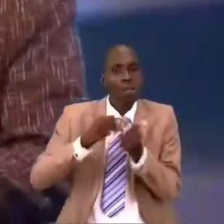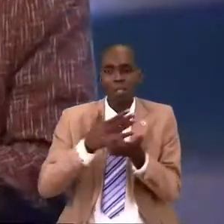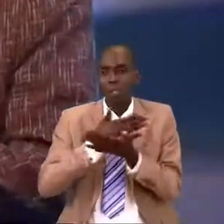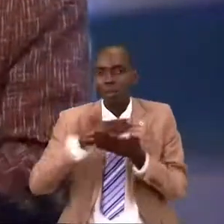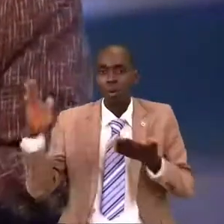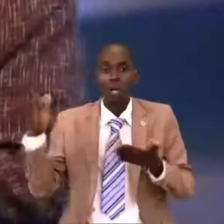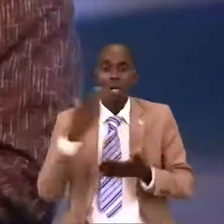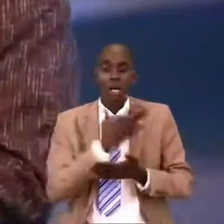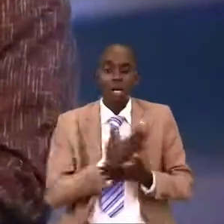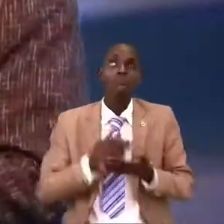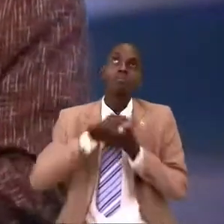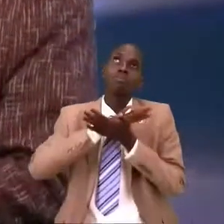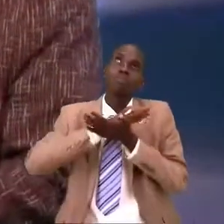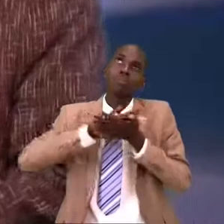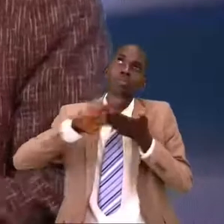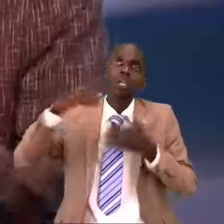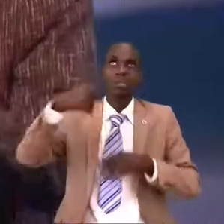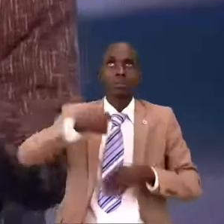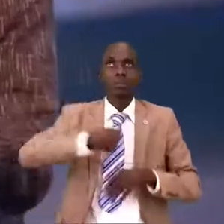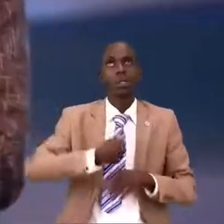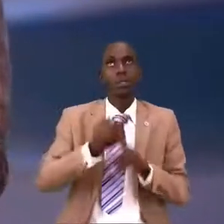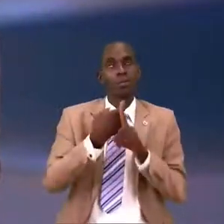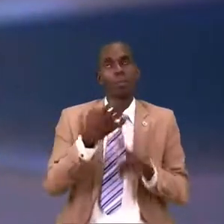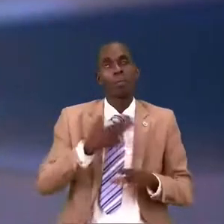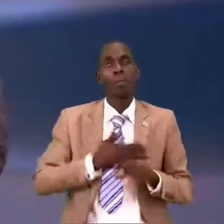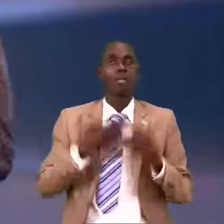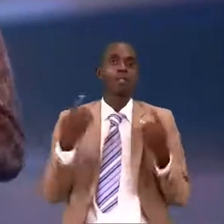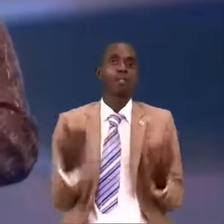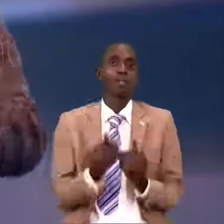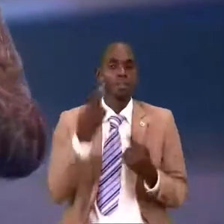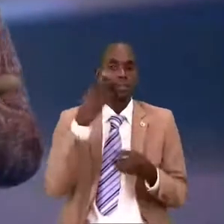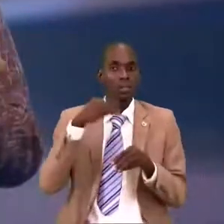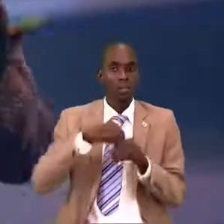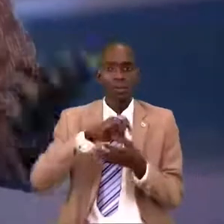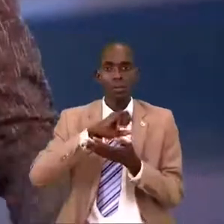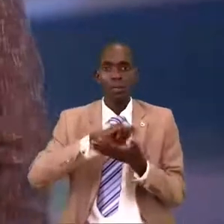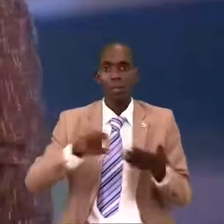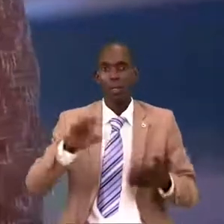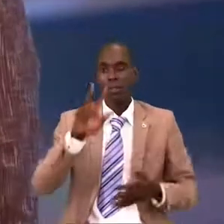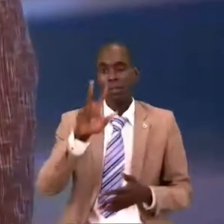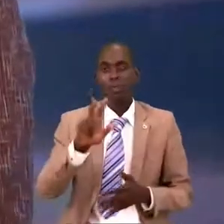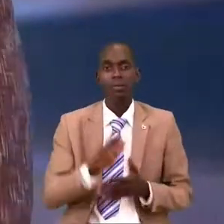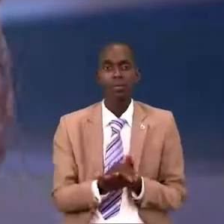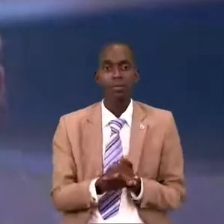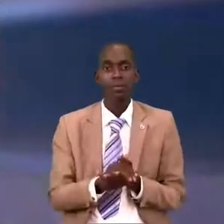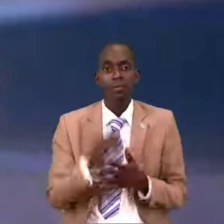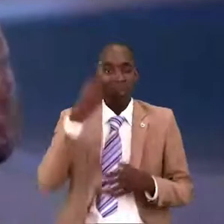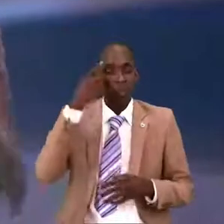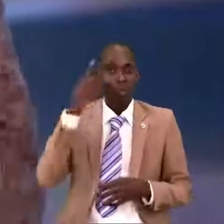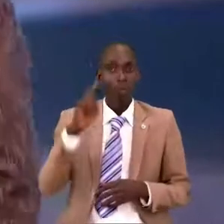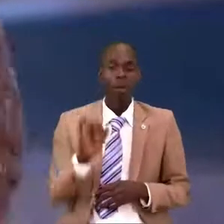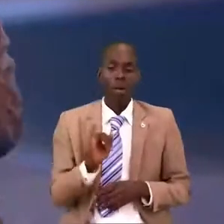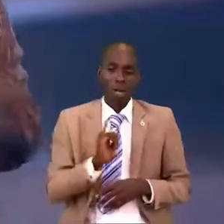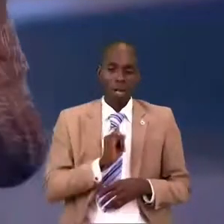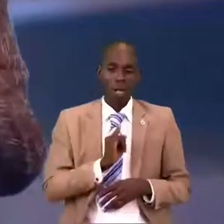Verset 5 dit, car je reconnais mes transgressions et mon péché est